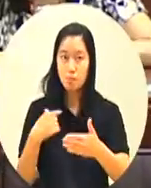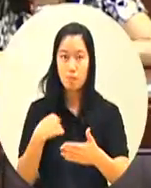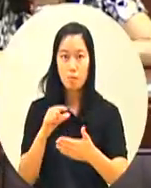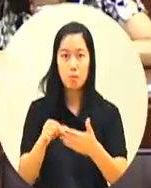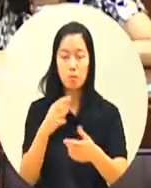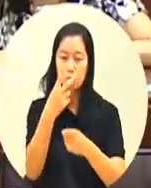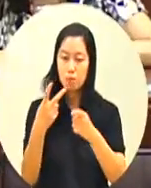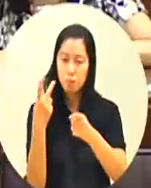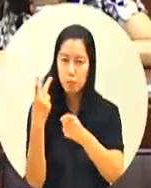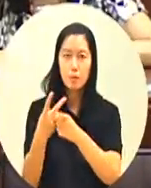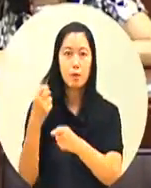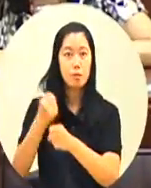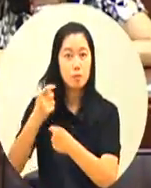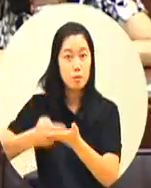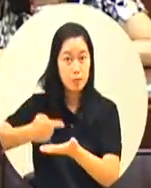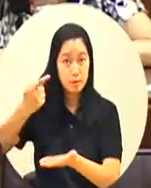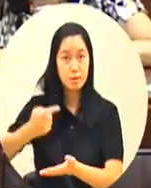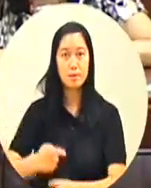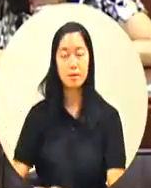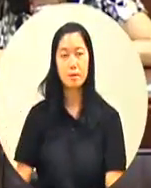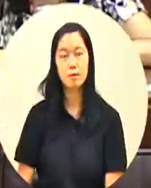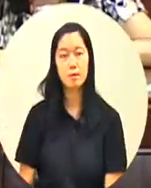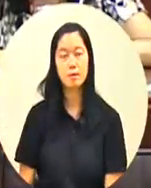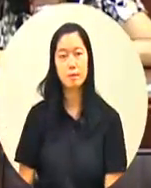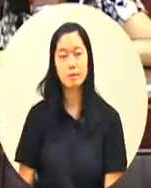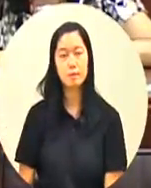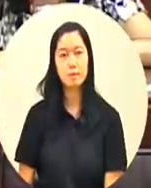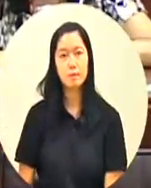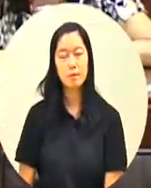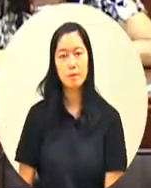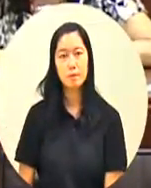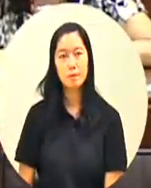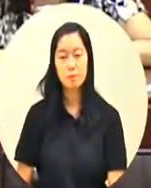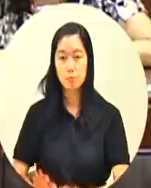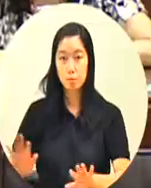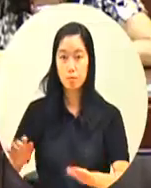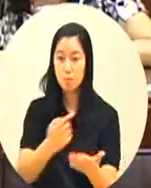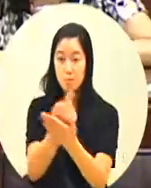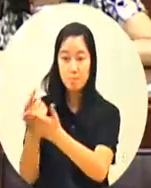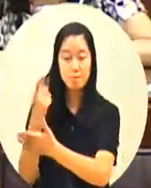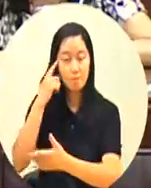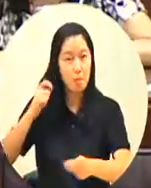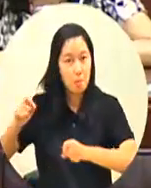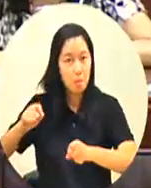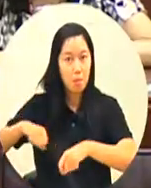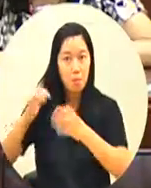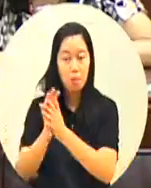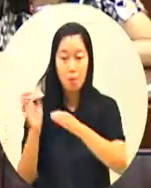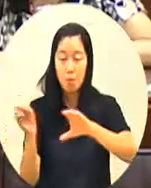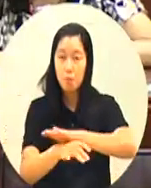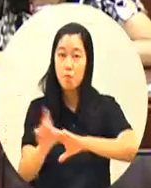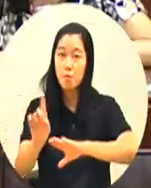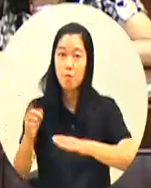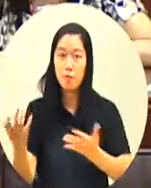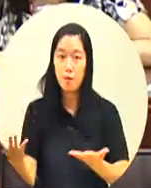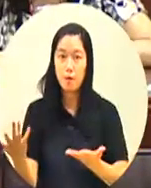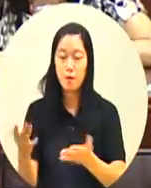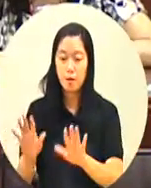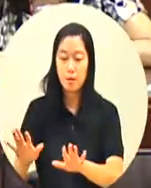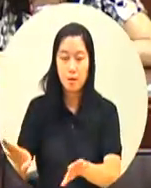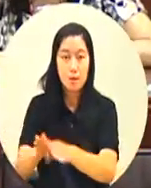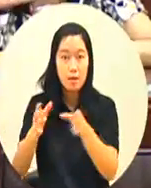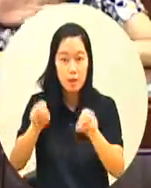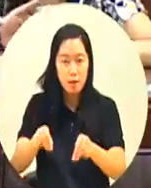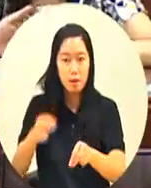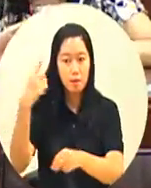年， 两年。 所以在这一次， 现在大家的计划都是摆在现在开始在签约嘛，明年会再